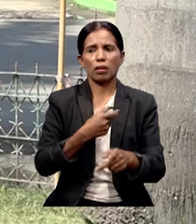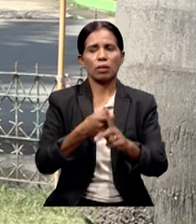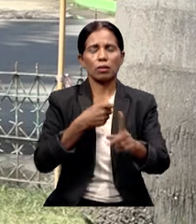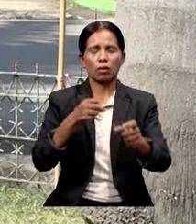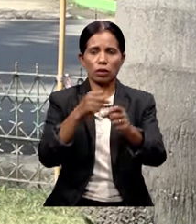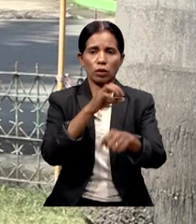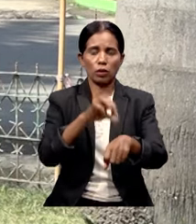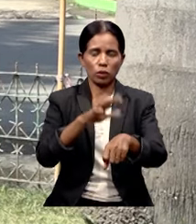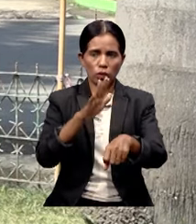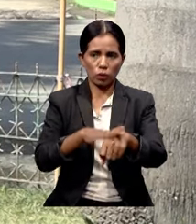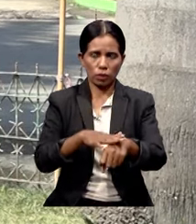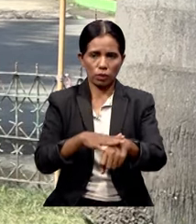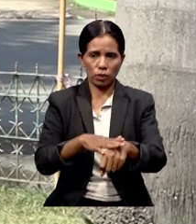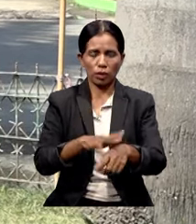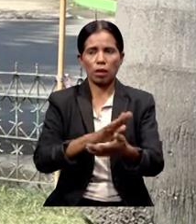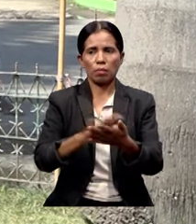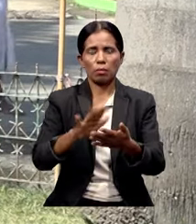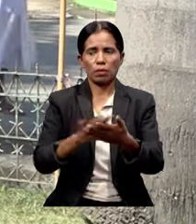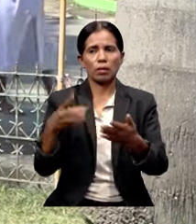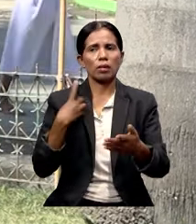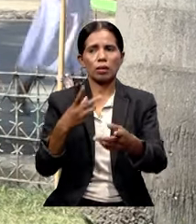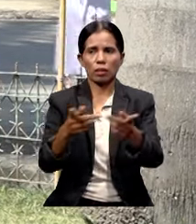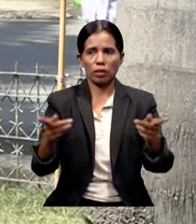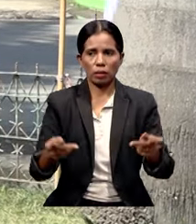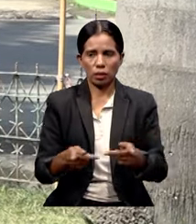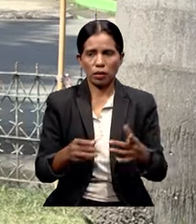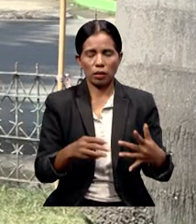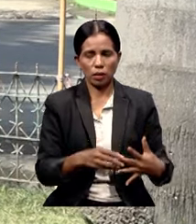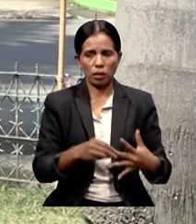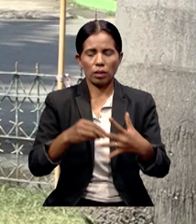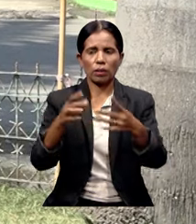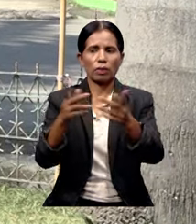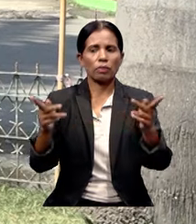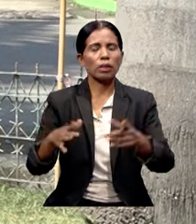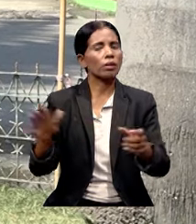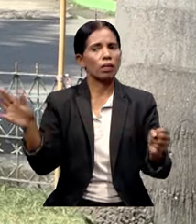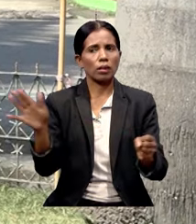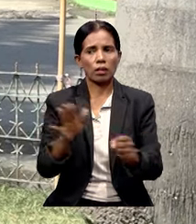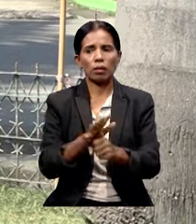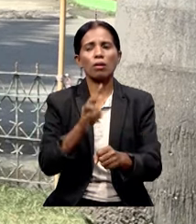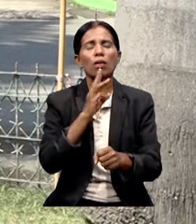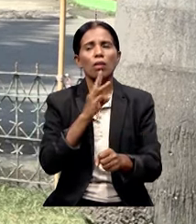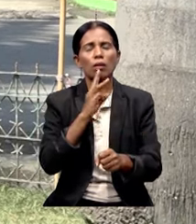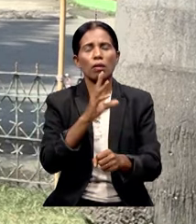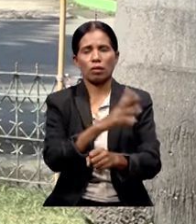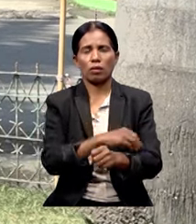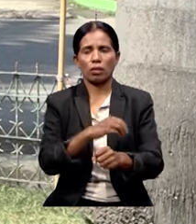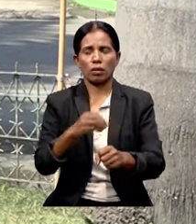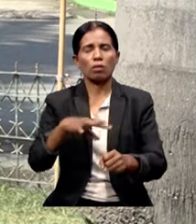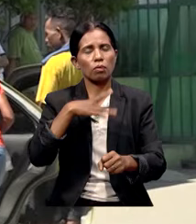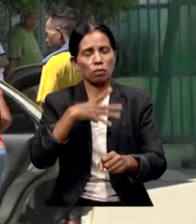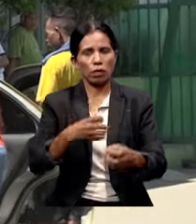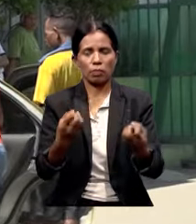tata? Lihusi, hamos itania fatin, liu-liu iha lirung nebe na konu, hobe na lihun, no fuer